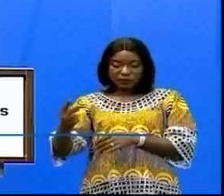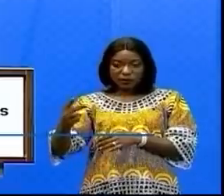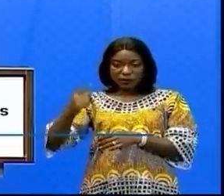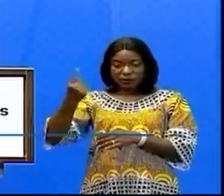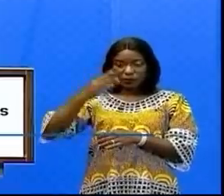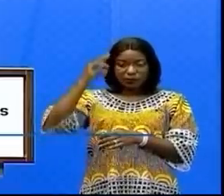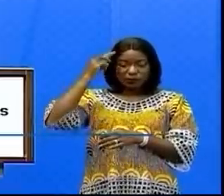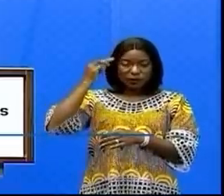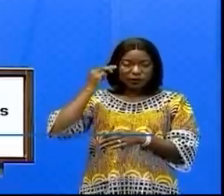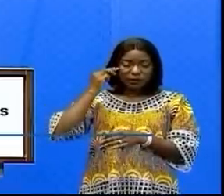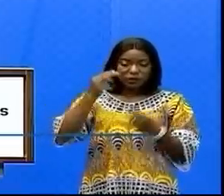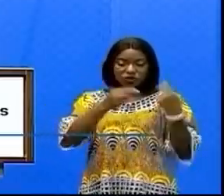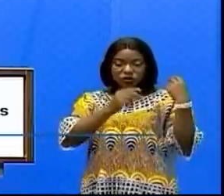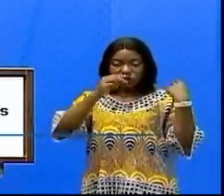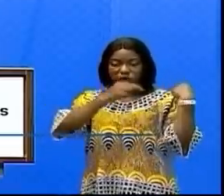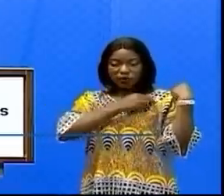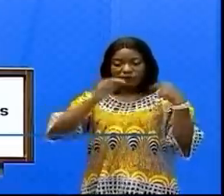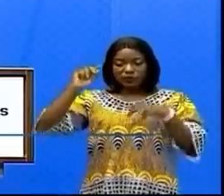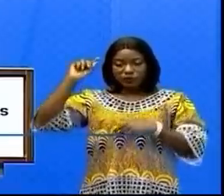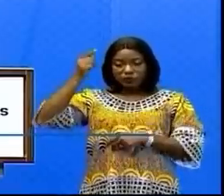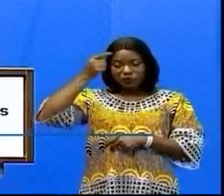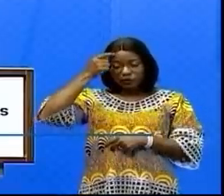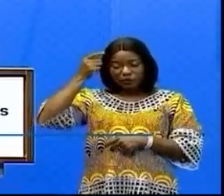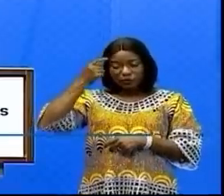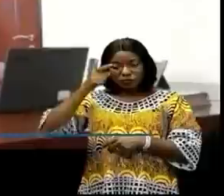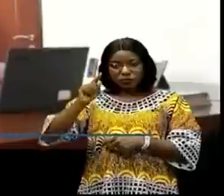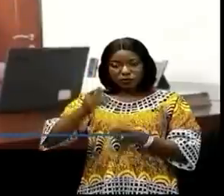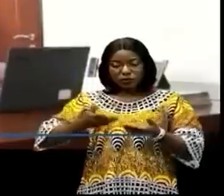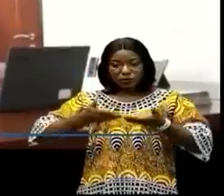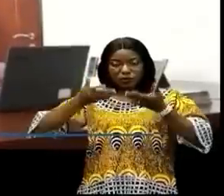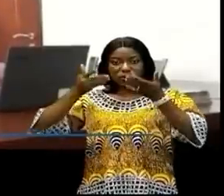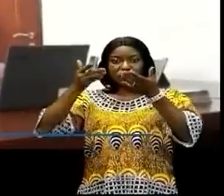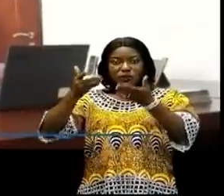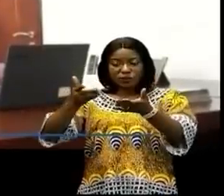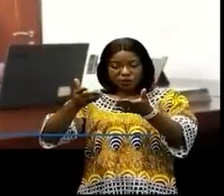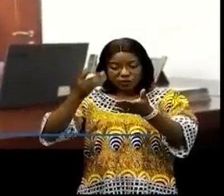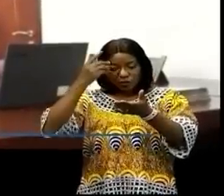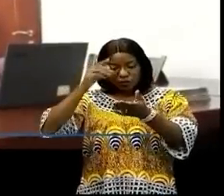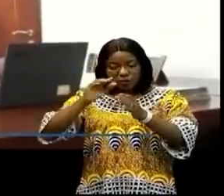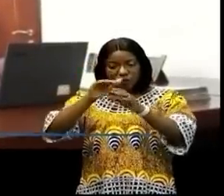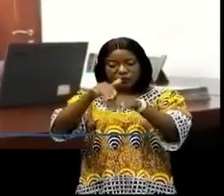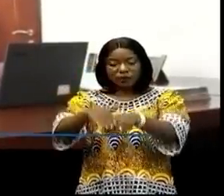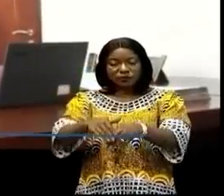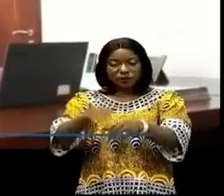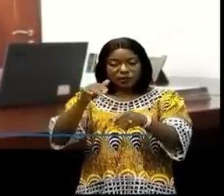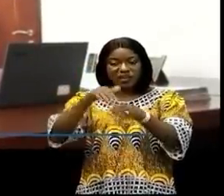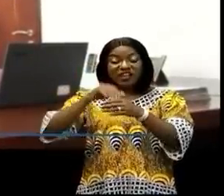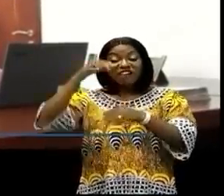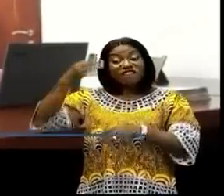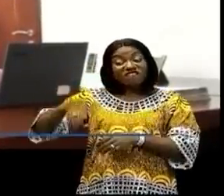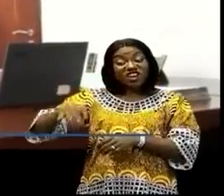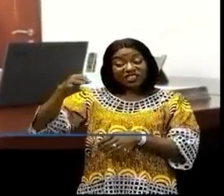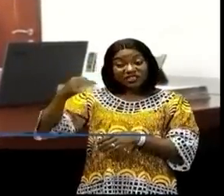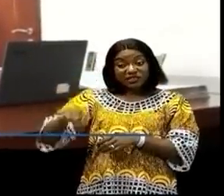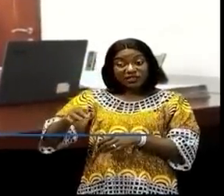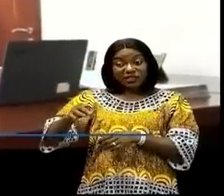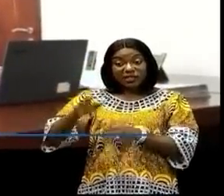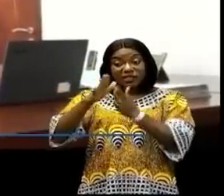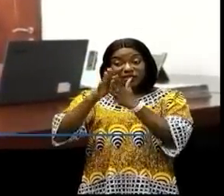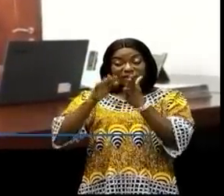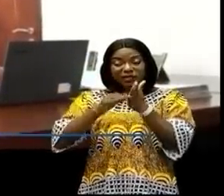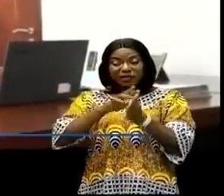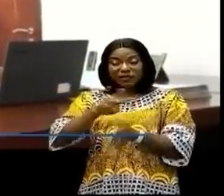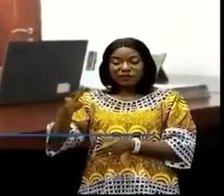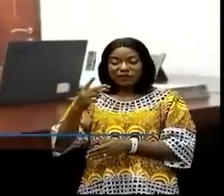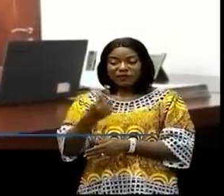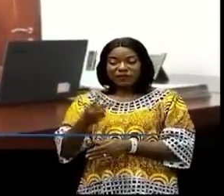gouvernement avait présidé la cérémonie consacrée à l'accord tripartite conclu à Paris le 10 septembre 2021 entre